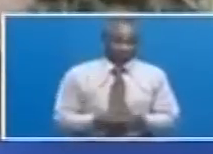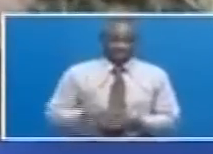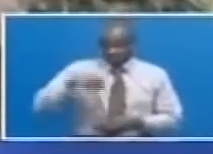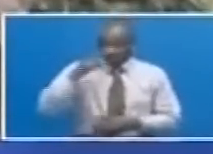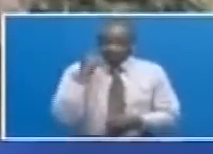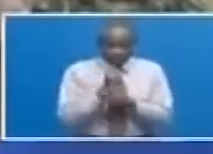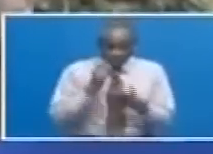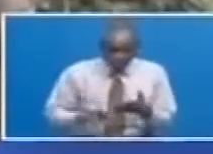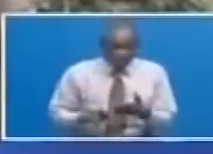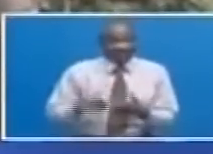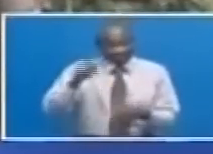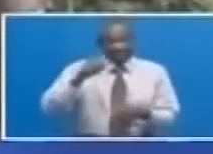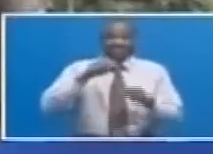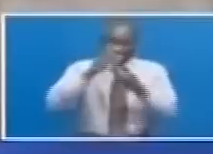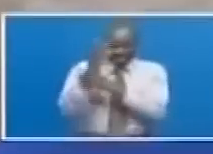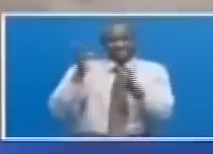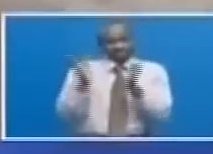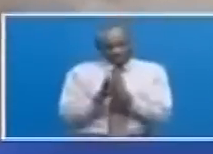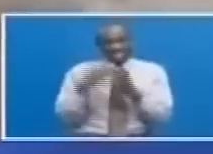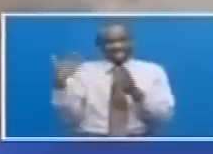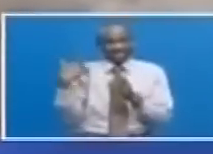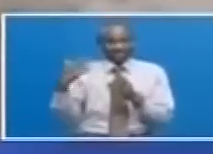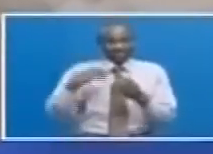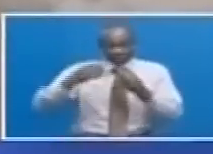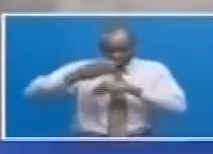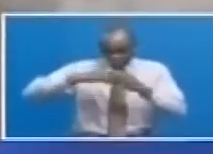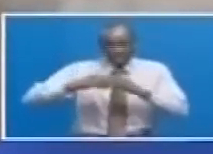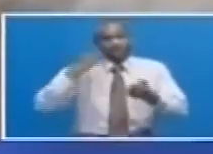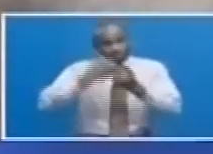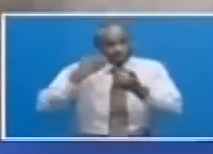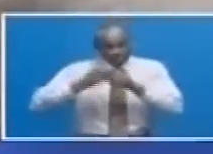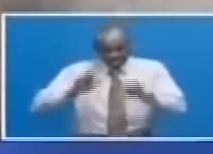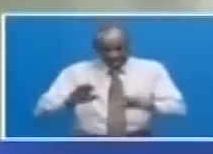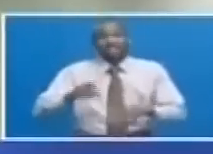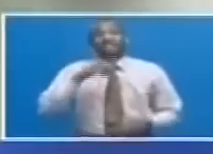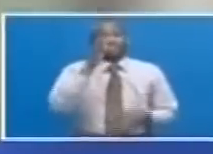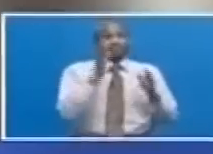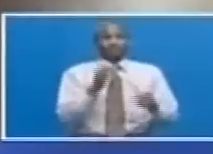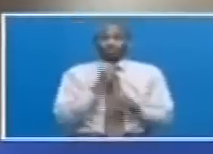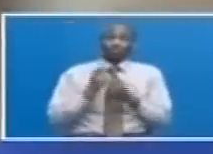ambapo miti maalum itafungwa pamoja na majani na kuwekwa kwenye mawe. Kisha mshukiwa